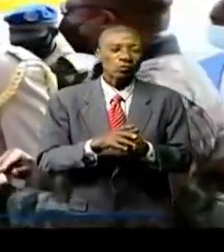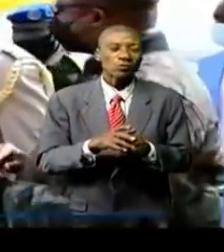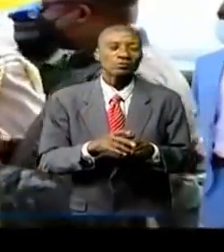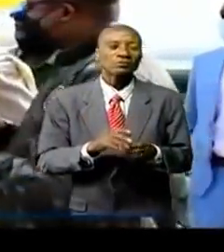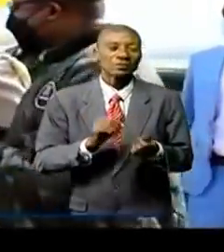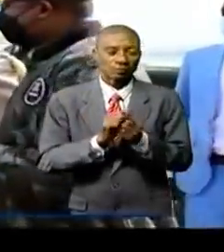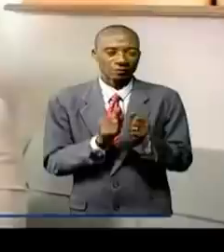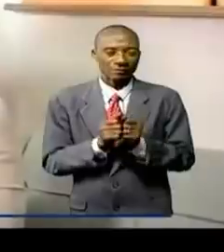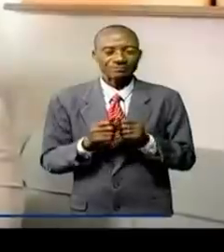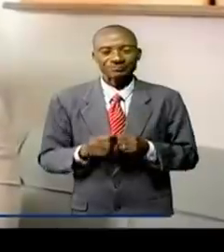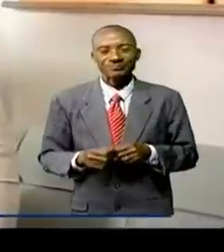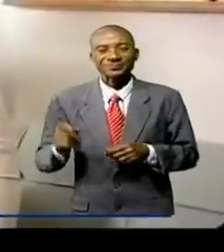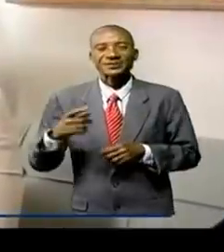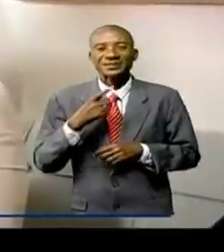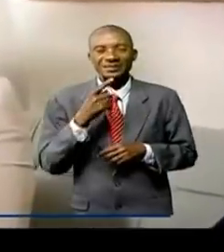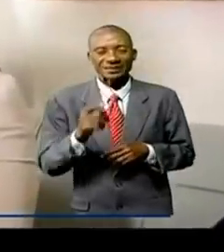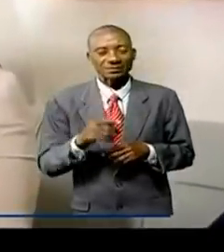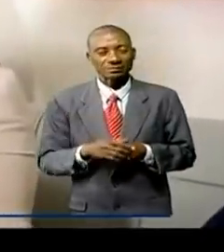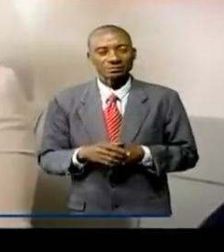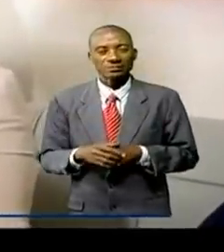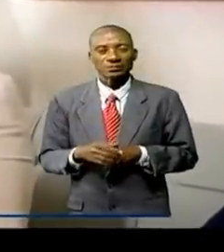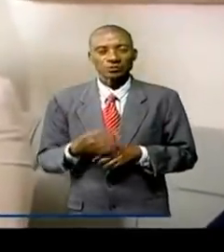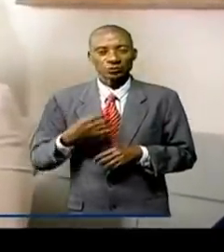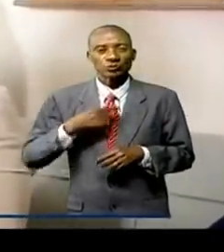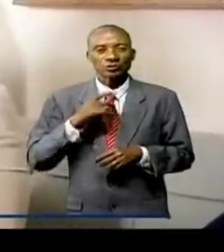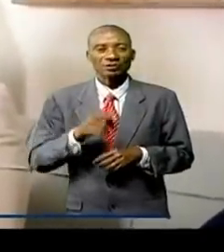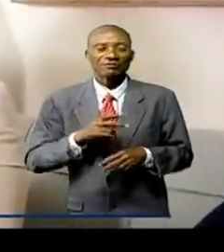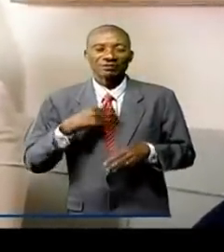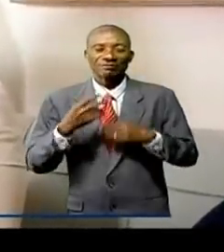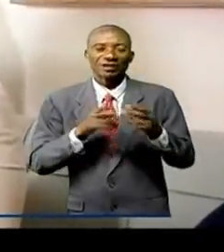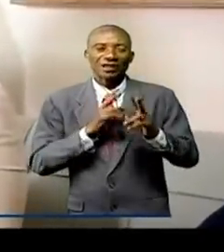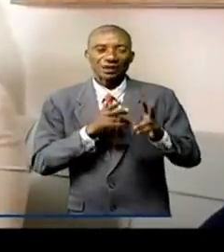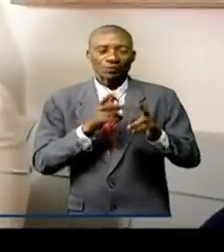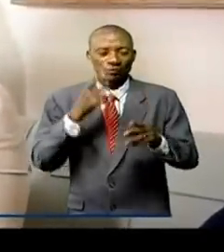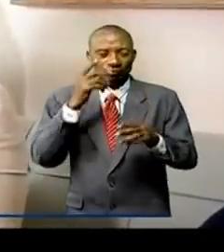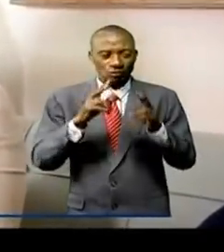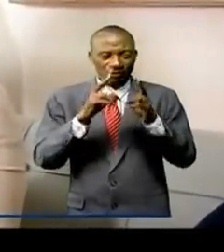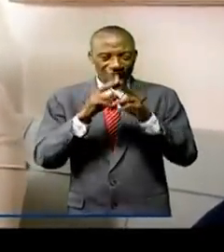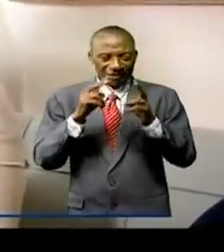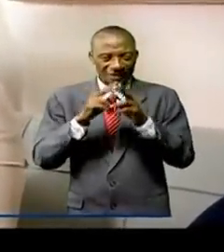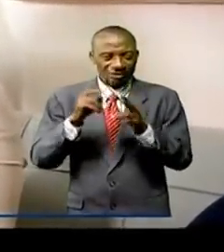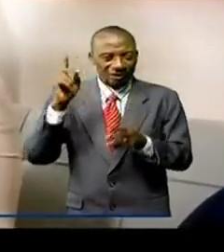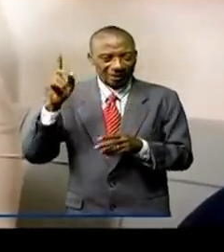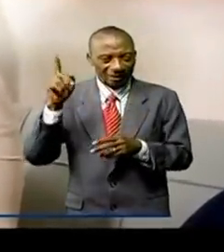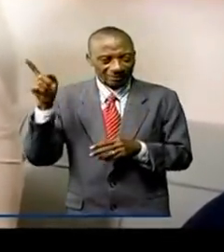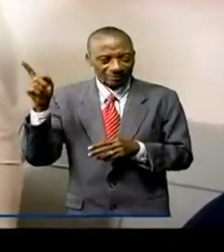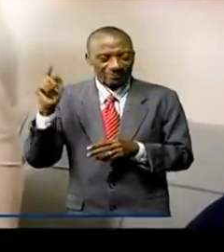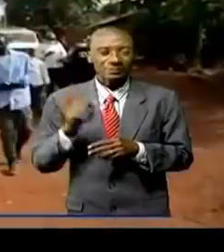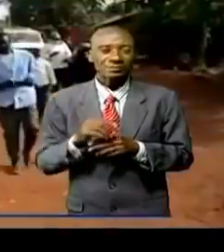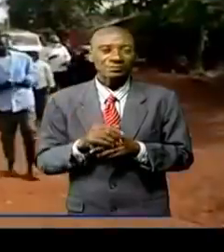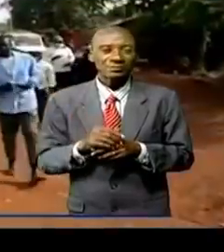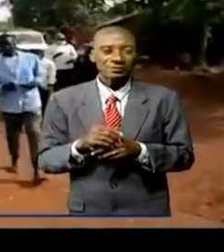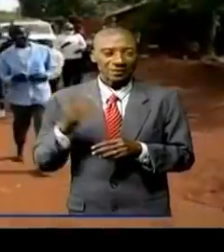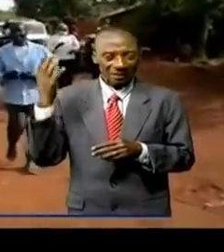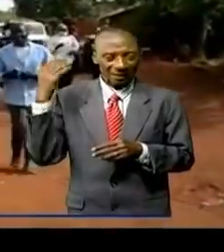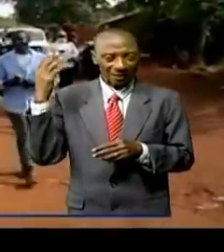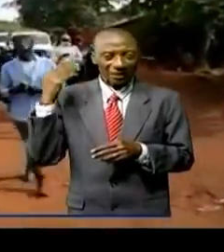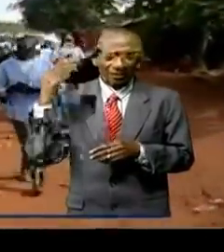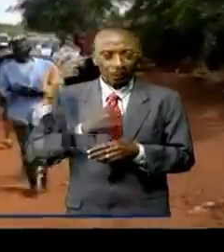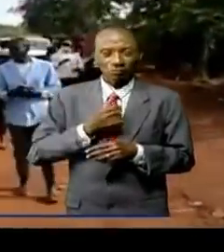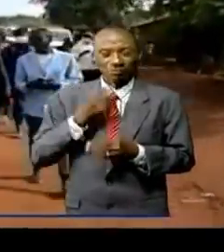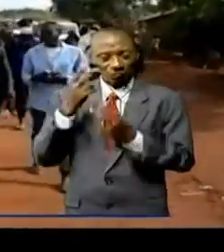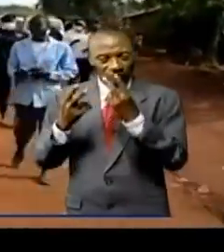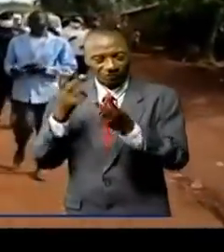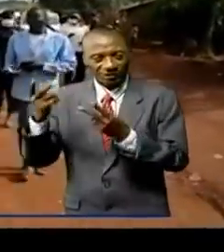rapport sur la pollution du village Kaboué, là où nous avons été nous-mêmes, nous avons envoyé des